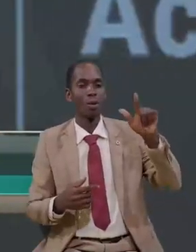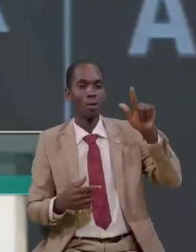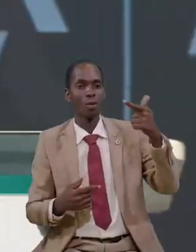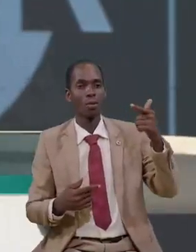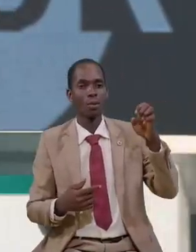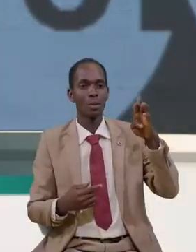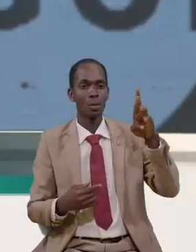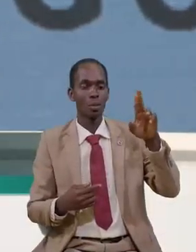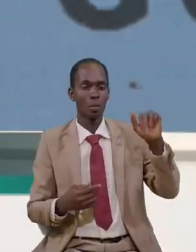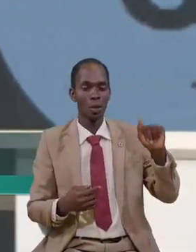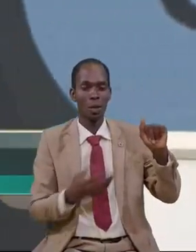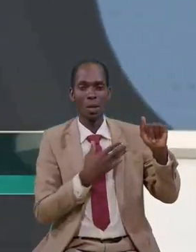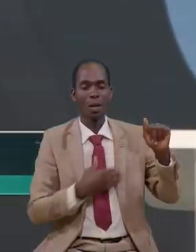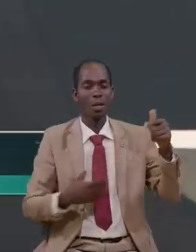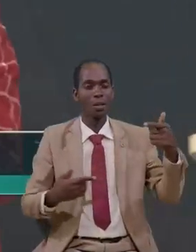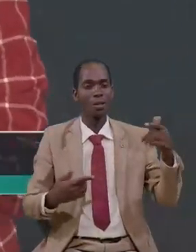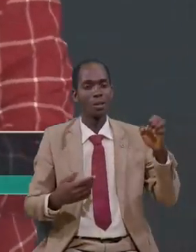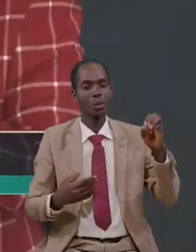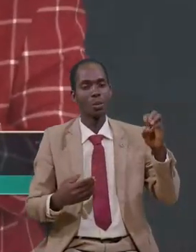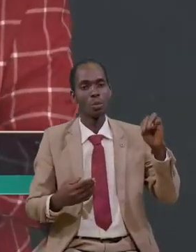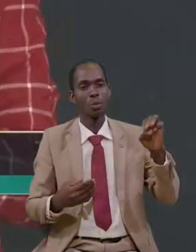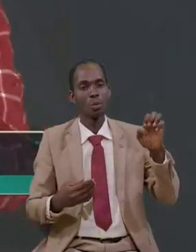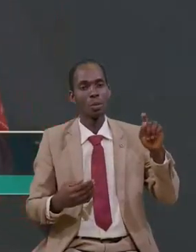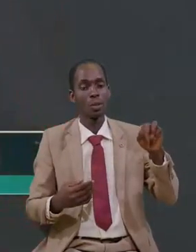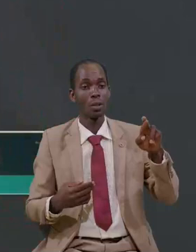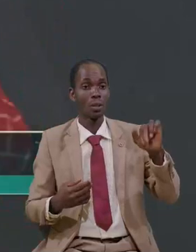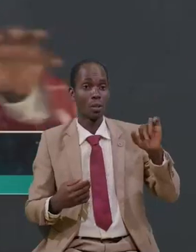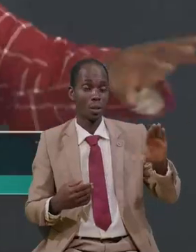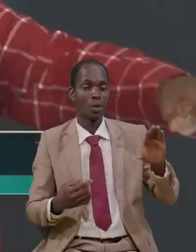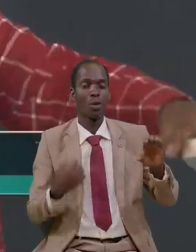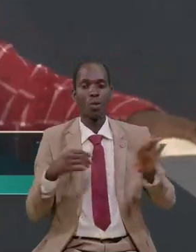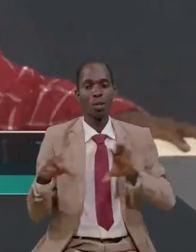arithmétique, et géométrie, algèbre.